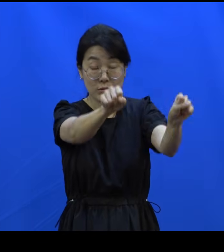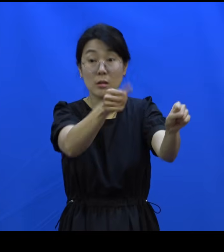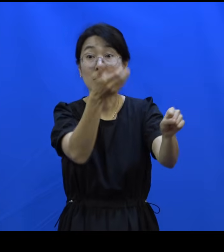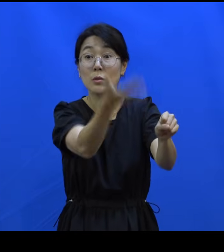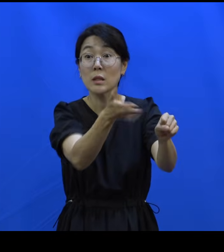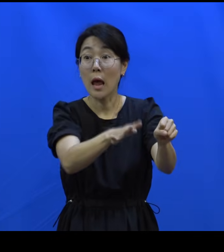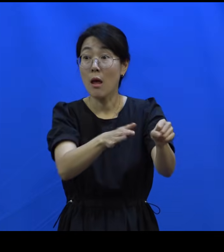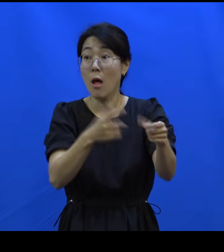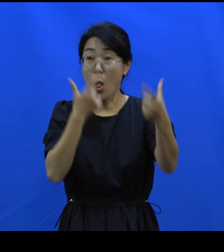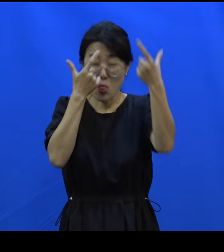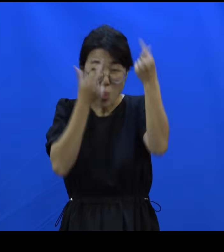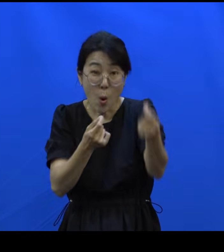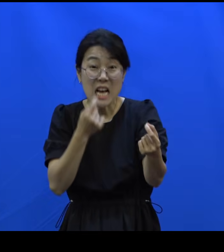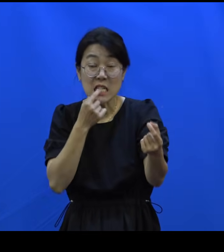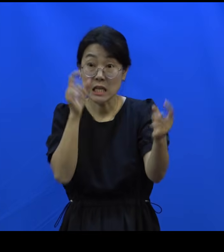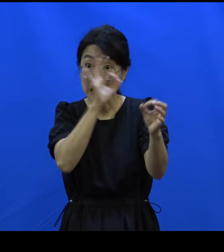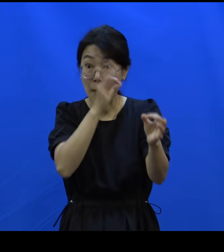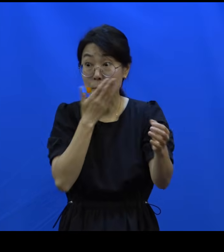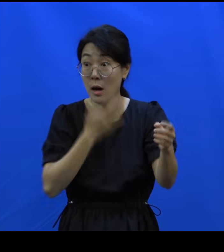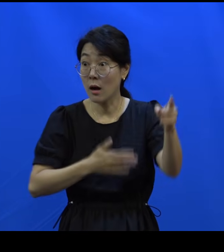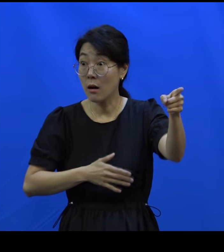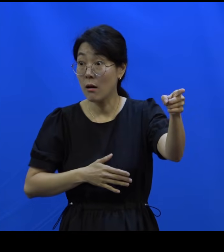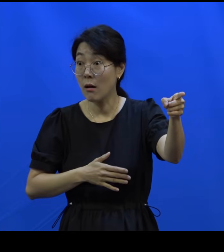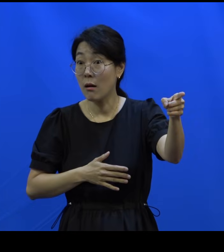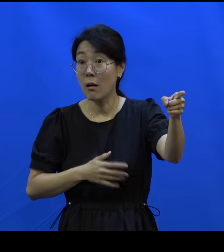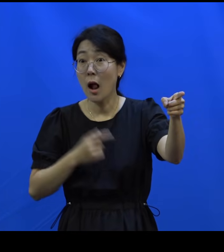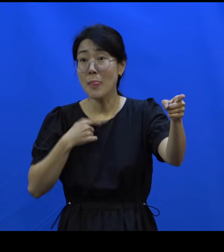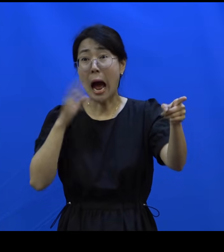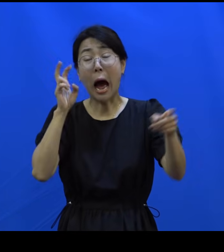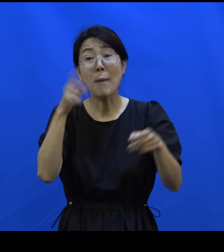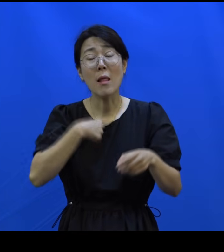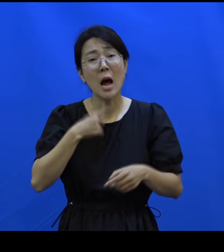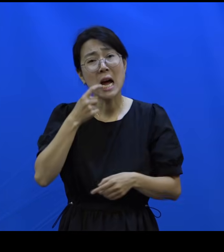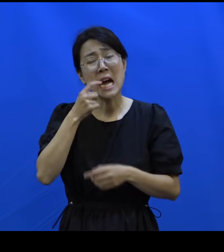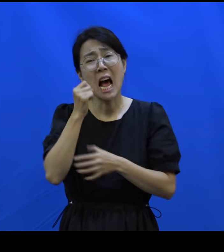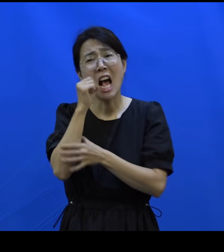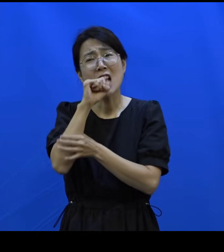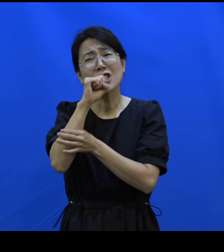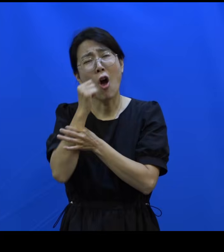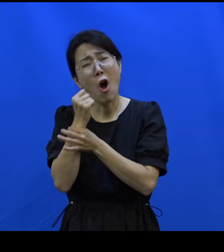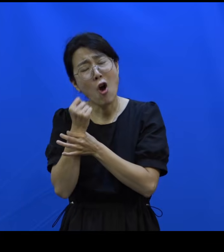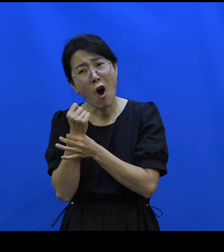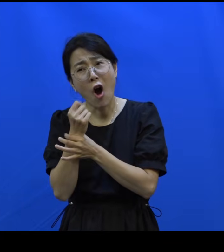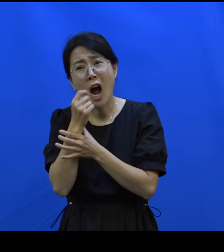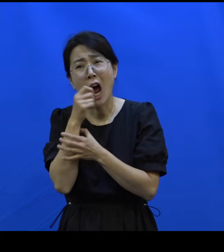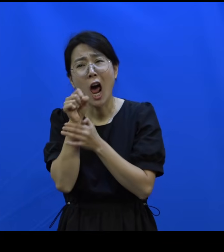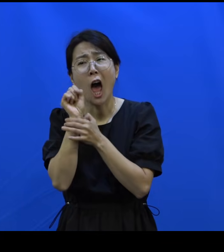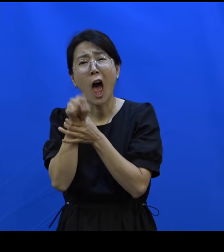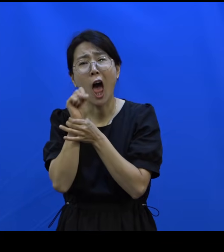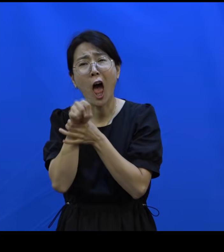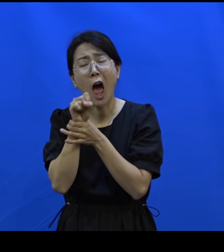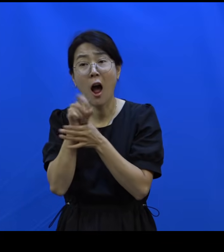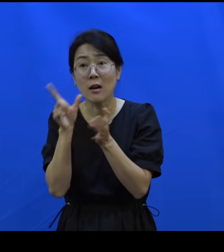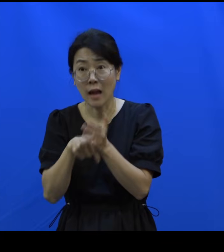근데 문제는 그게 쉽지 않아요. 내 이는 약간 썩어서 이제 빼려고 했던데 누가 때렸어요.